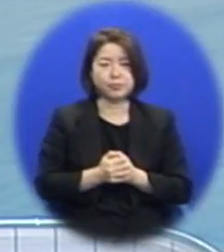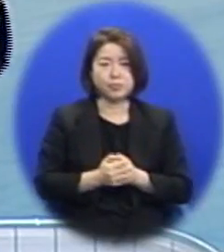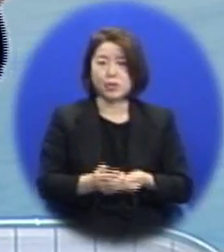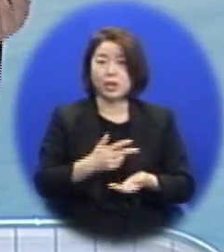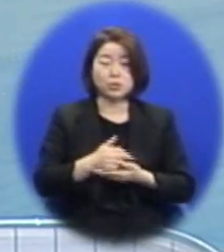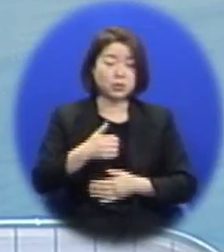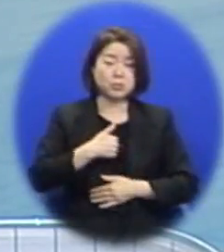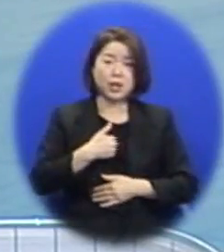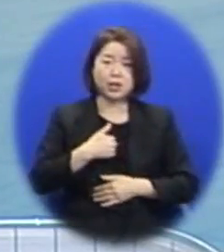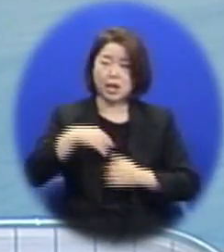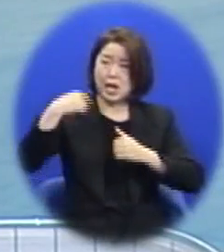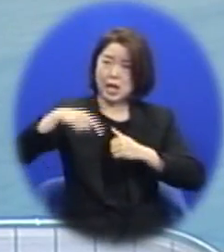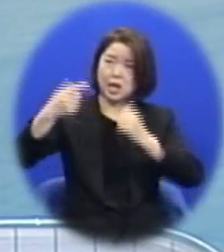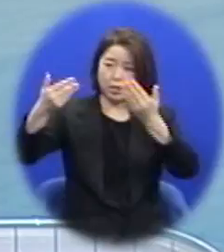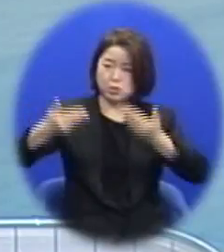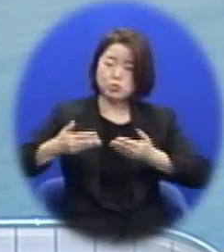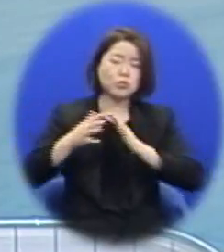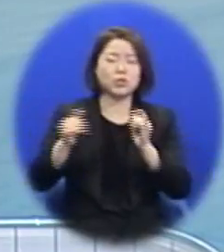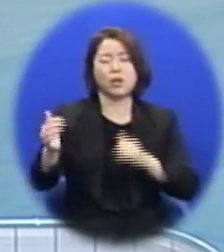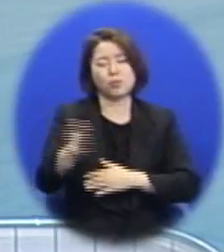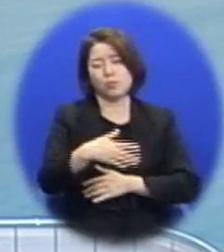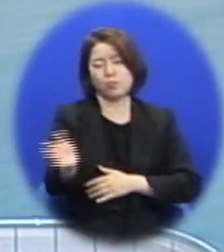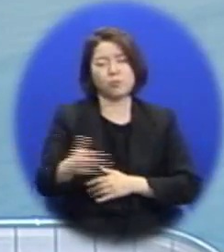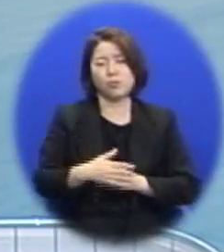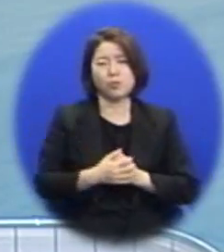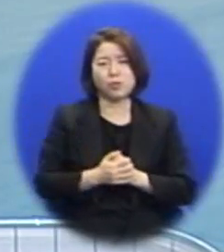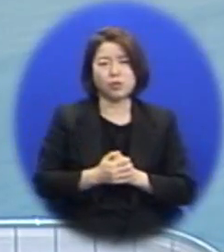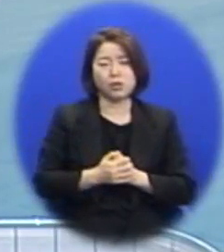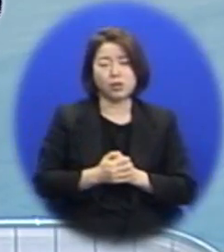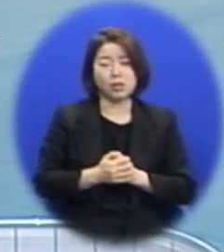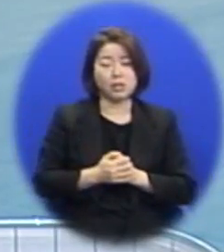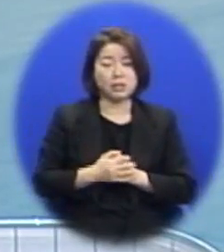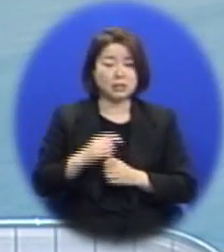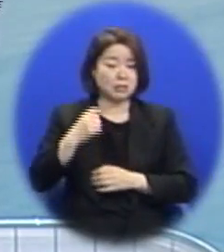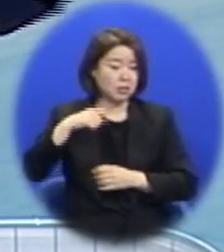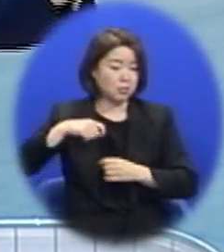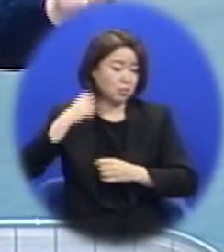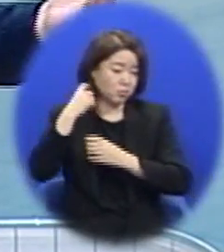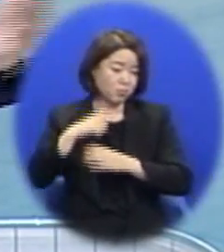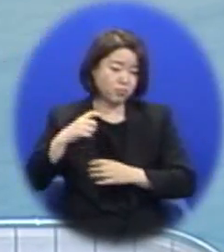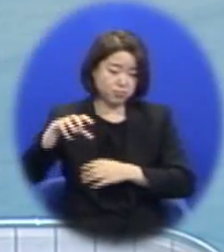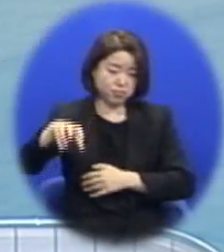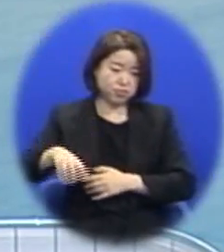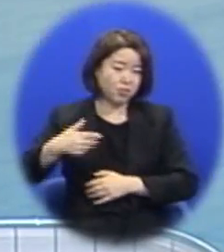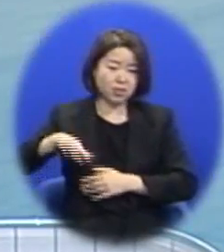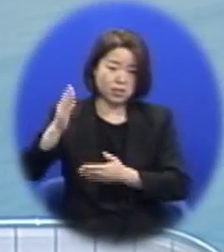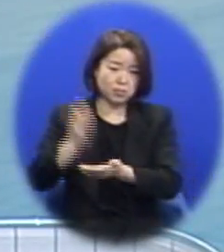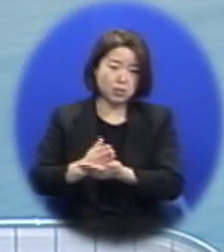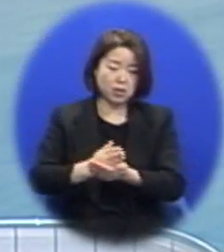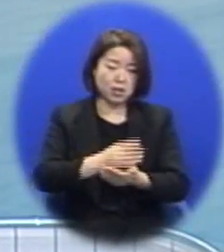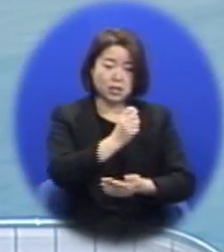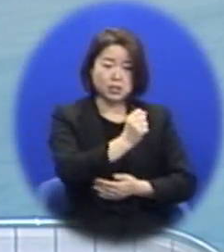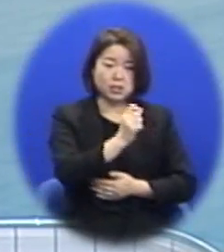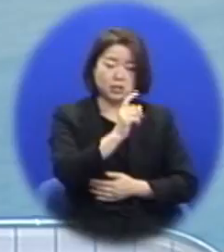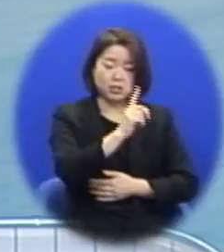주님, 저에게는 가르쳐 줄 사람이 없어요. 수도원도 들어가지 말라, DTS도 가지 말라 하시니까